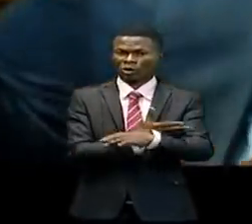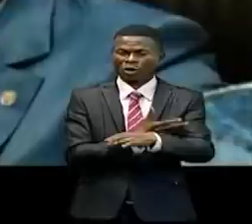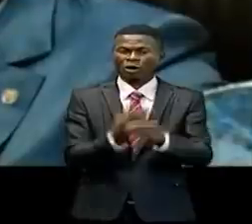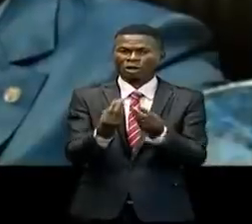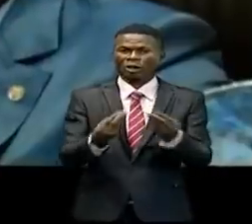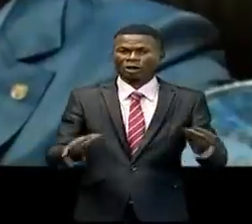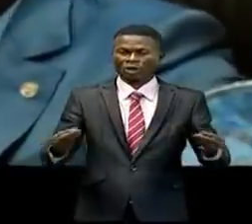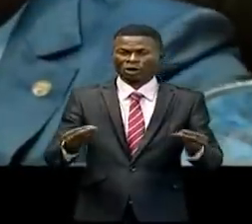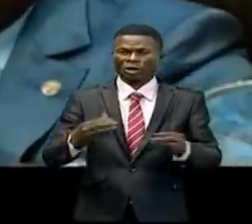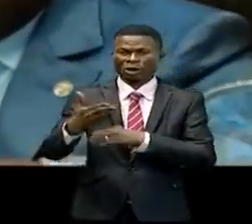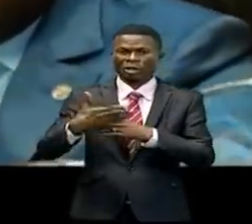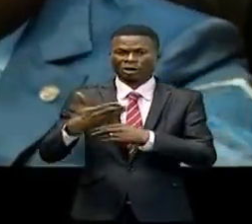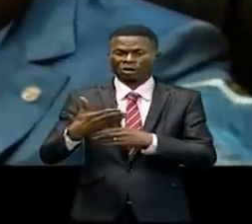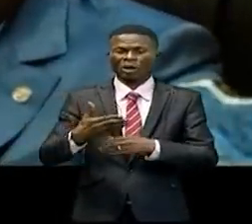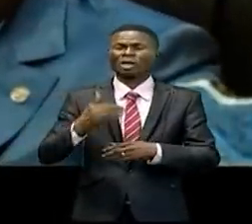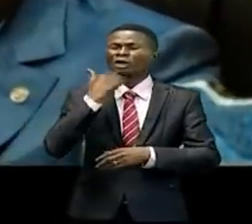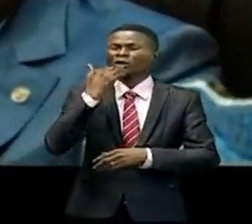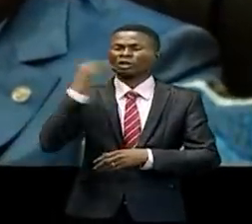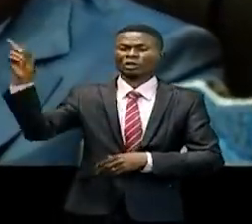projets auprès des bailleurs de fonds.